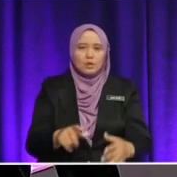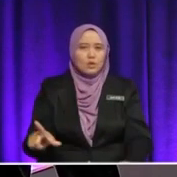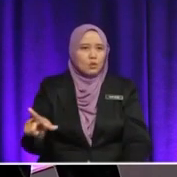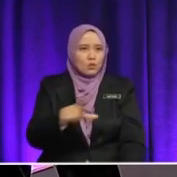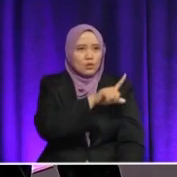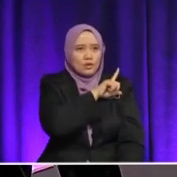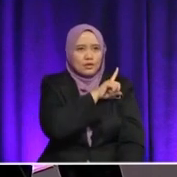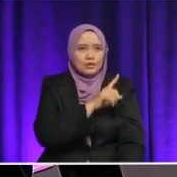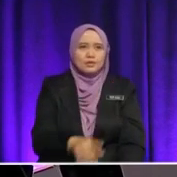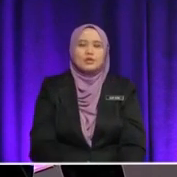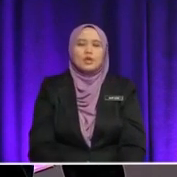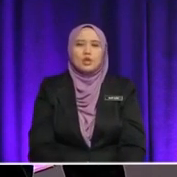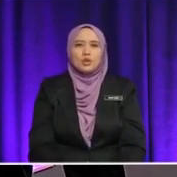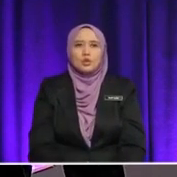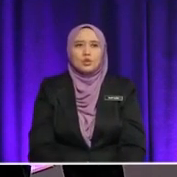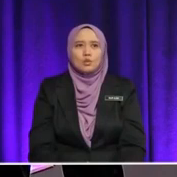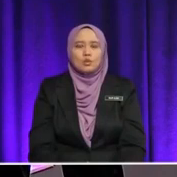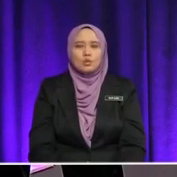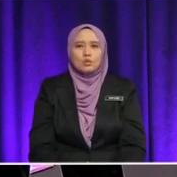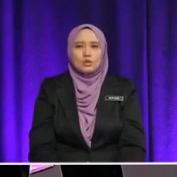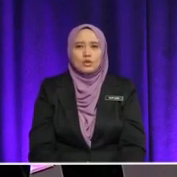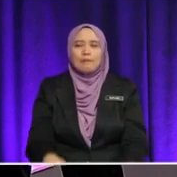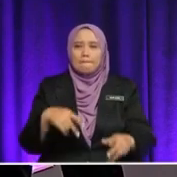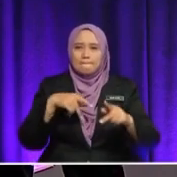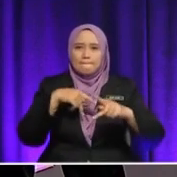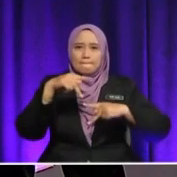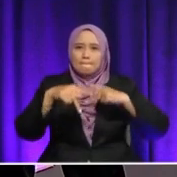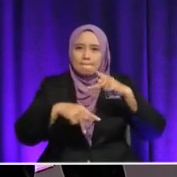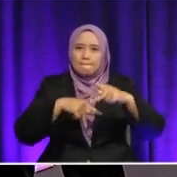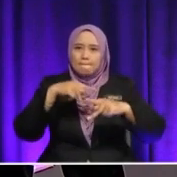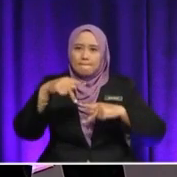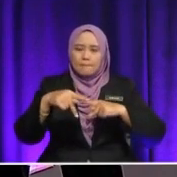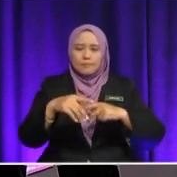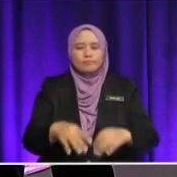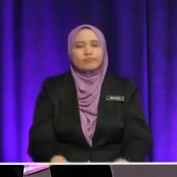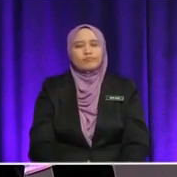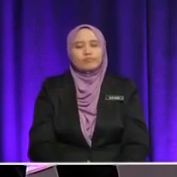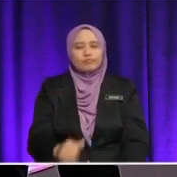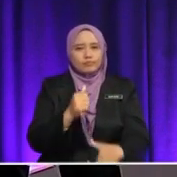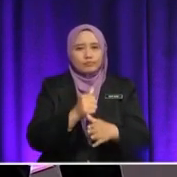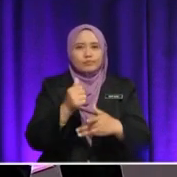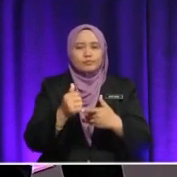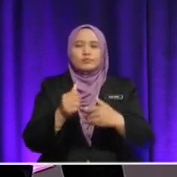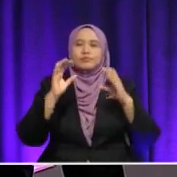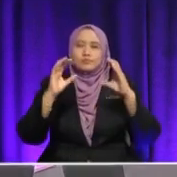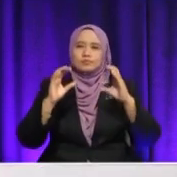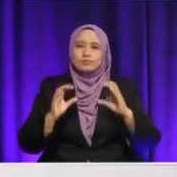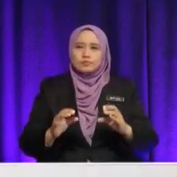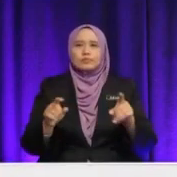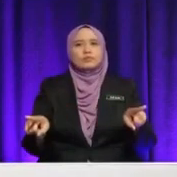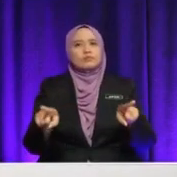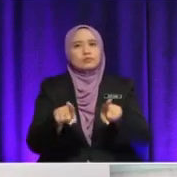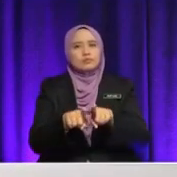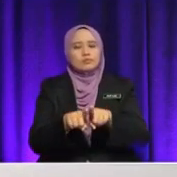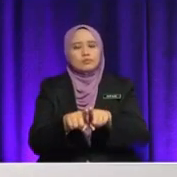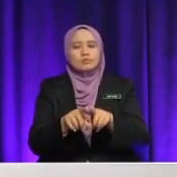prosesnya aku baik untuk mengatur agama dan mengemudi dalam Kalian juga kaidahnya sama Oke cuma pemilihannya